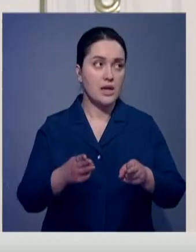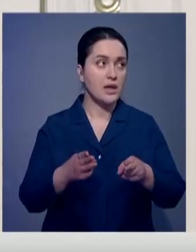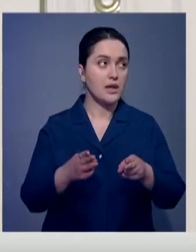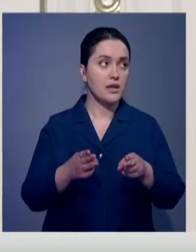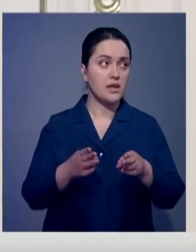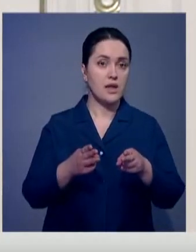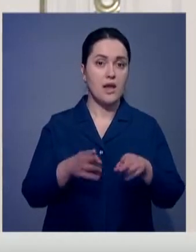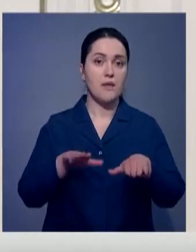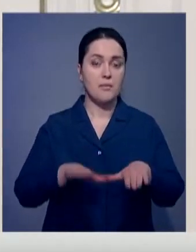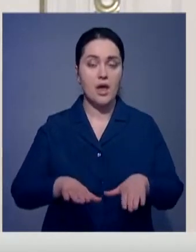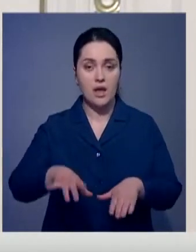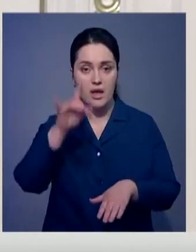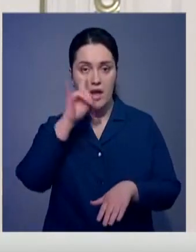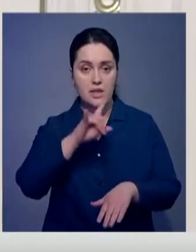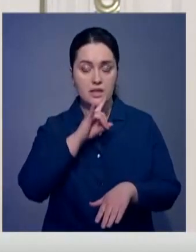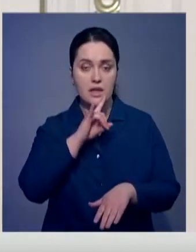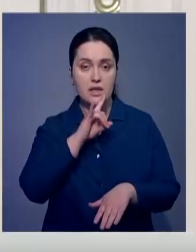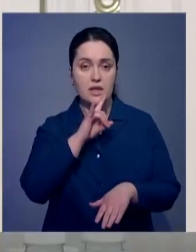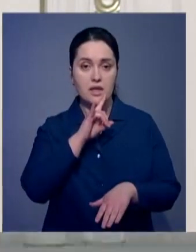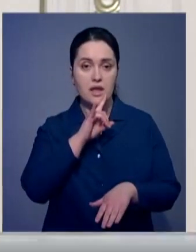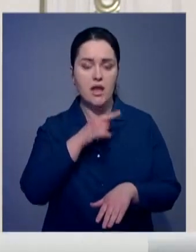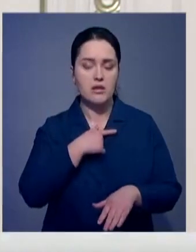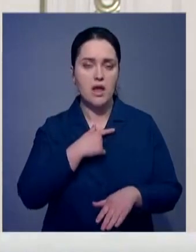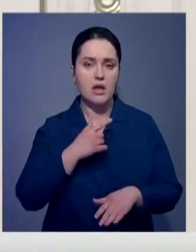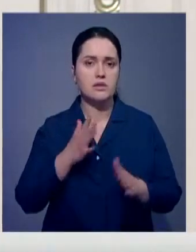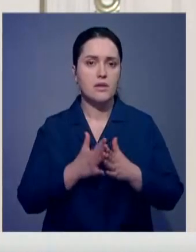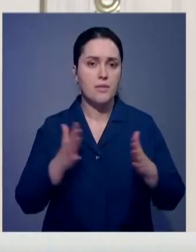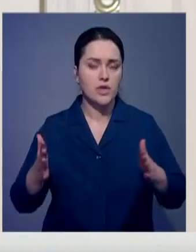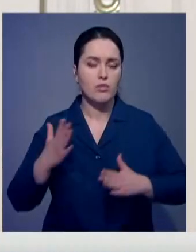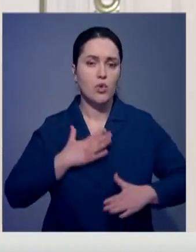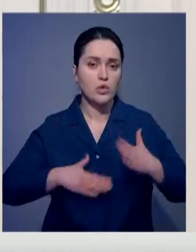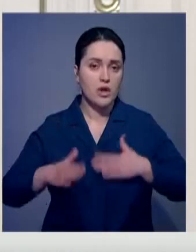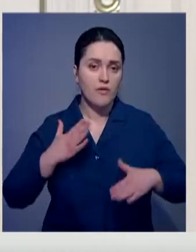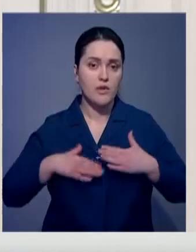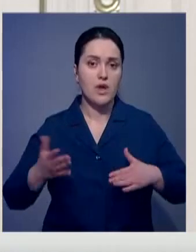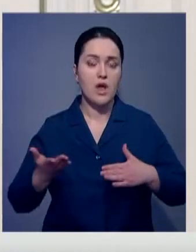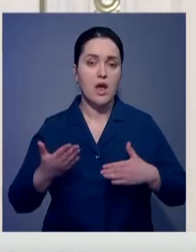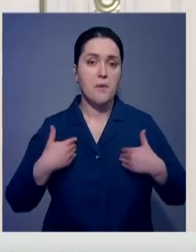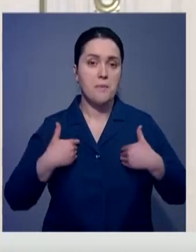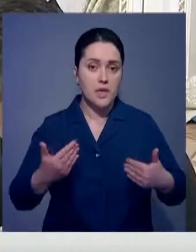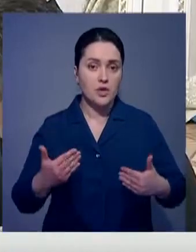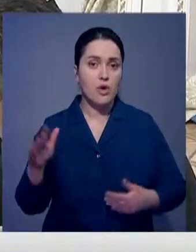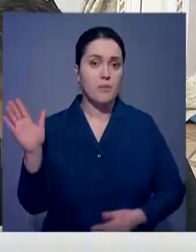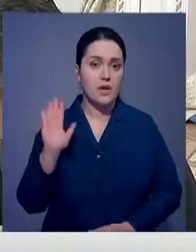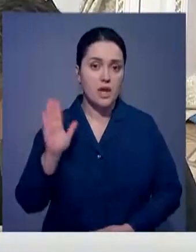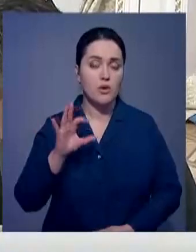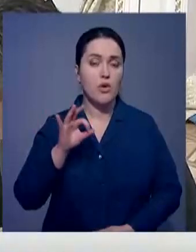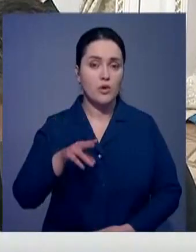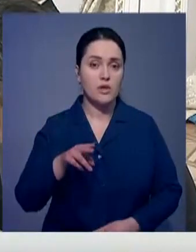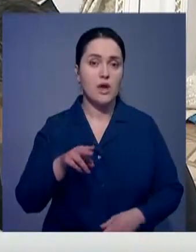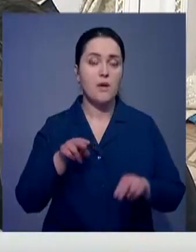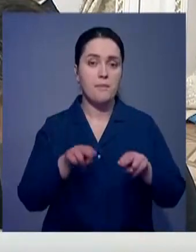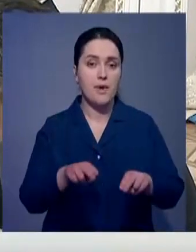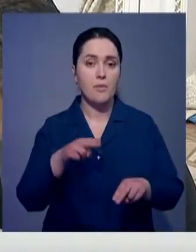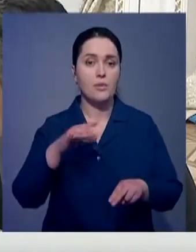что он проходит в Казахстан. С большим удовольствием также передаем привет, самые наилучшие пожелания от президента России Владимира